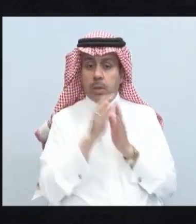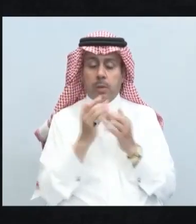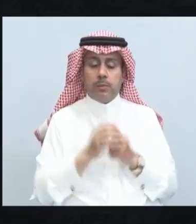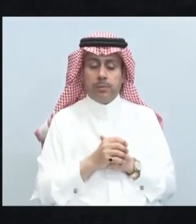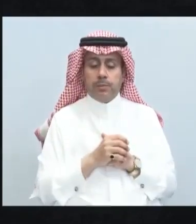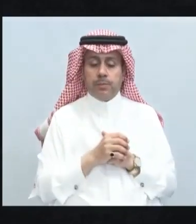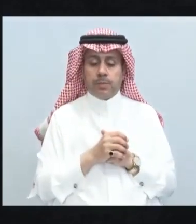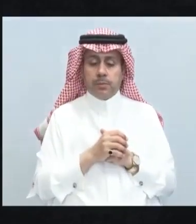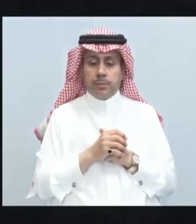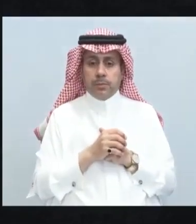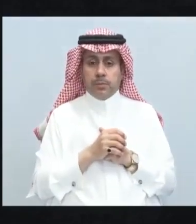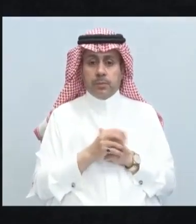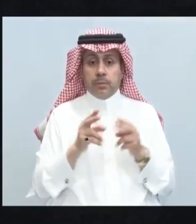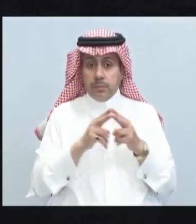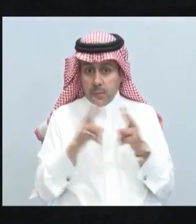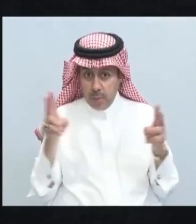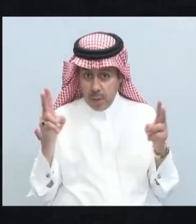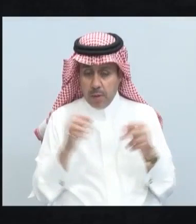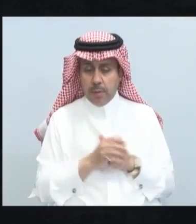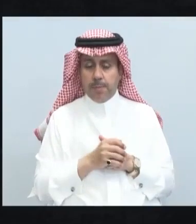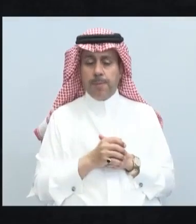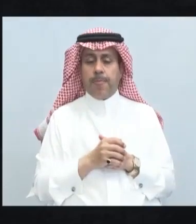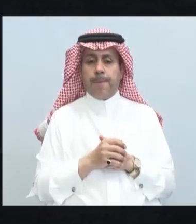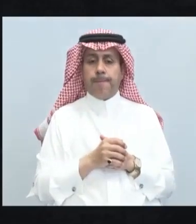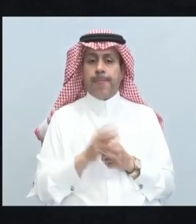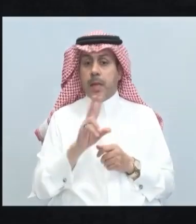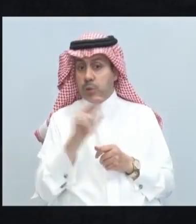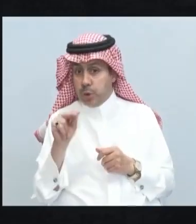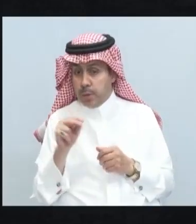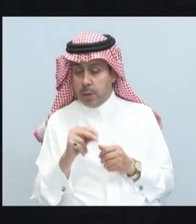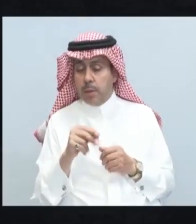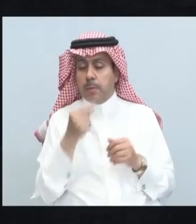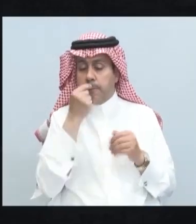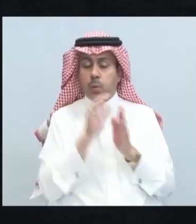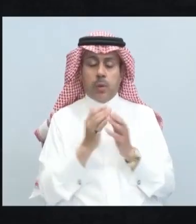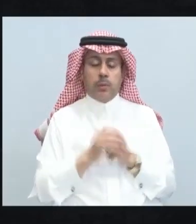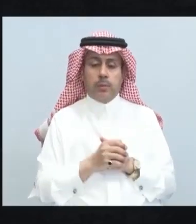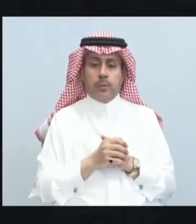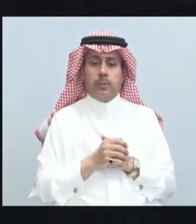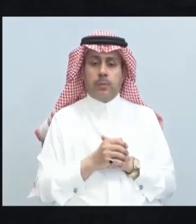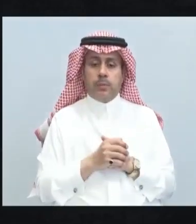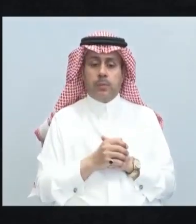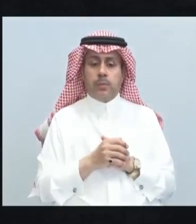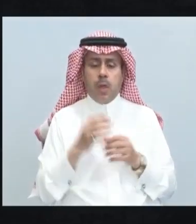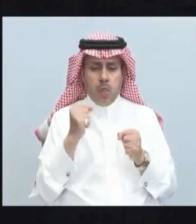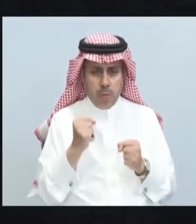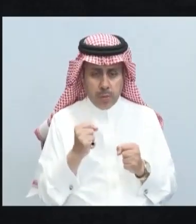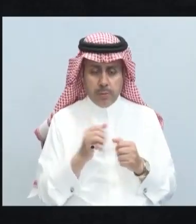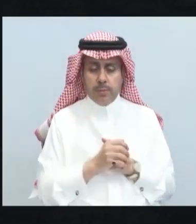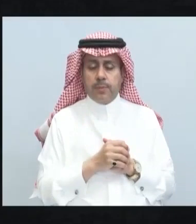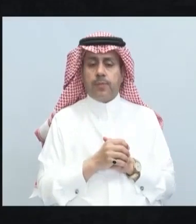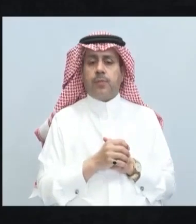تعالى اذا بينا ذلك المتشابه من كتاب الله تعالى كيف اضبطه